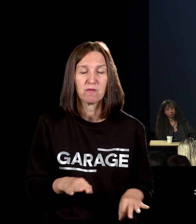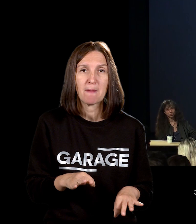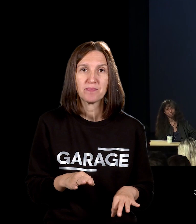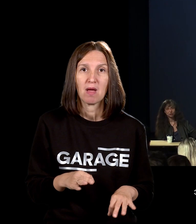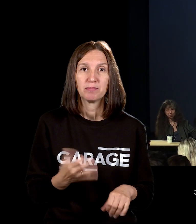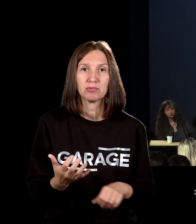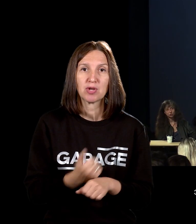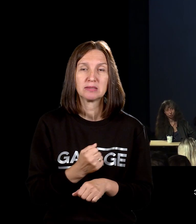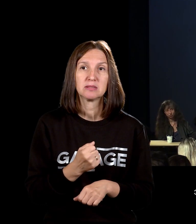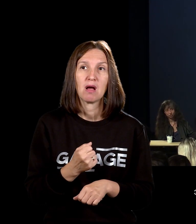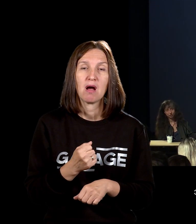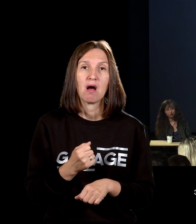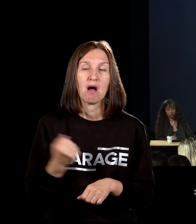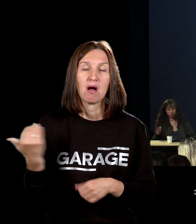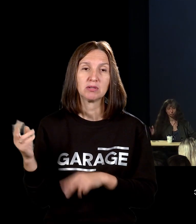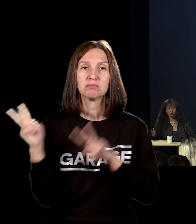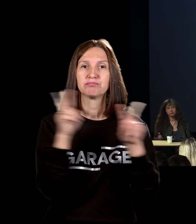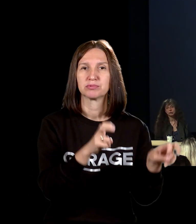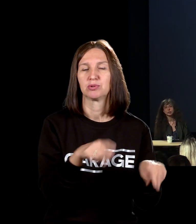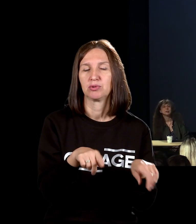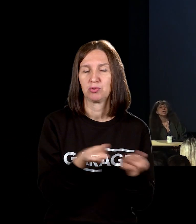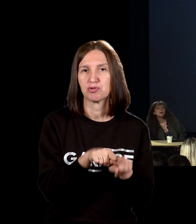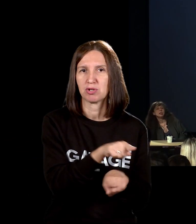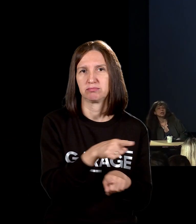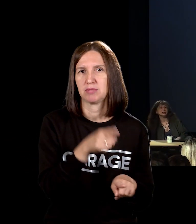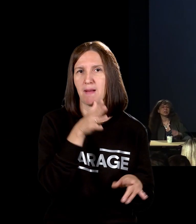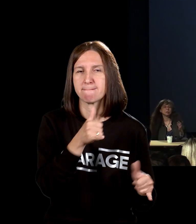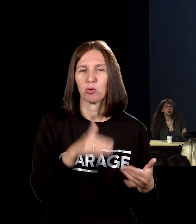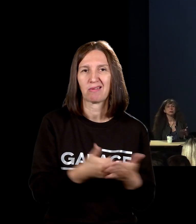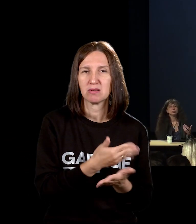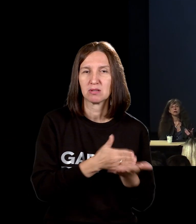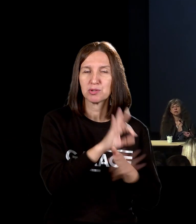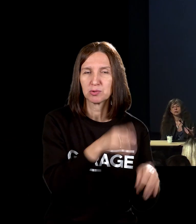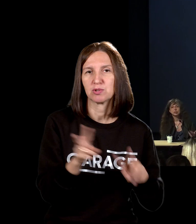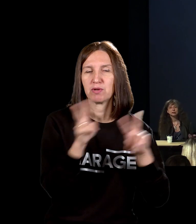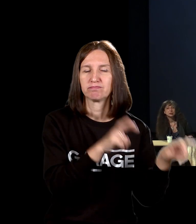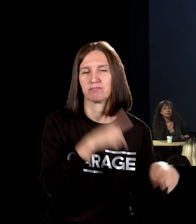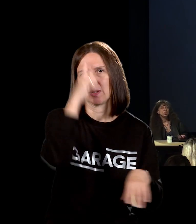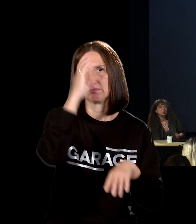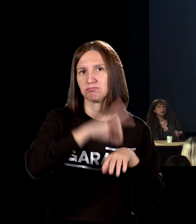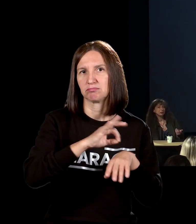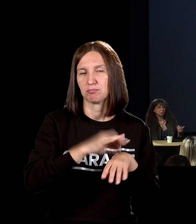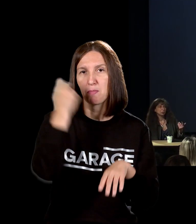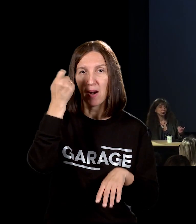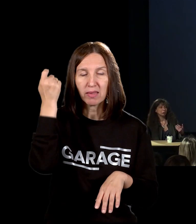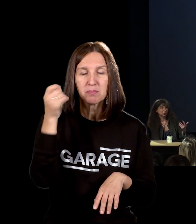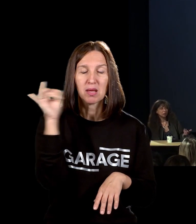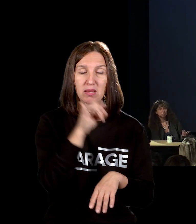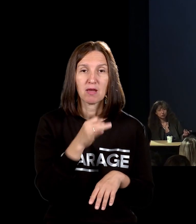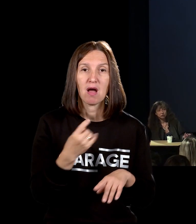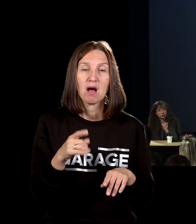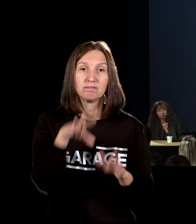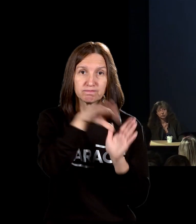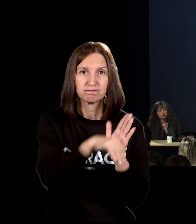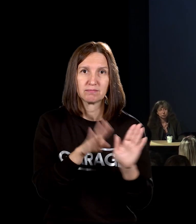называли душевнобольными, они действительно душевнобольные, это была огромная выставка, где эти работы были выставлены вместе, и где работы вот